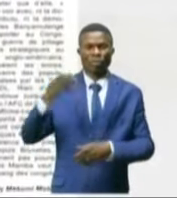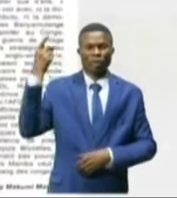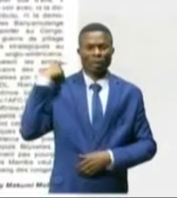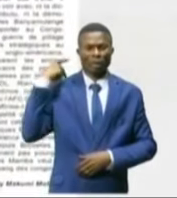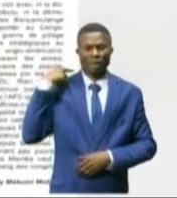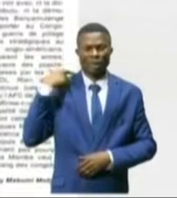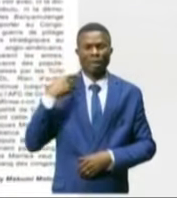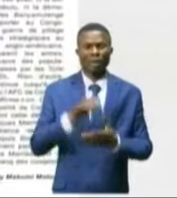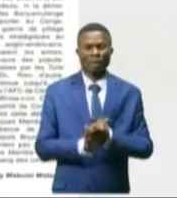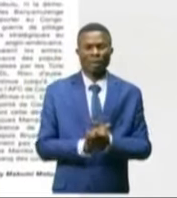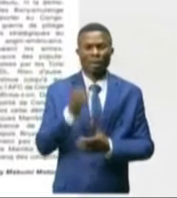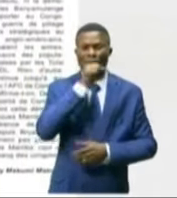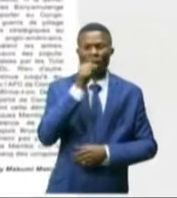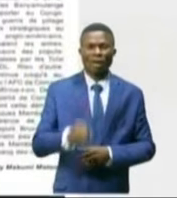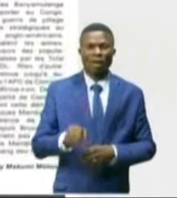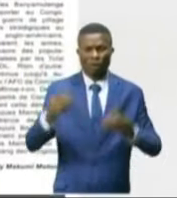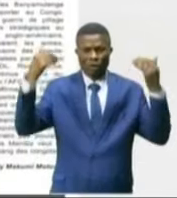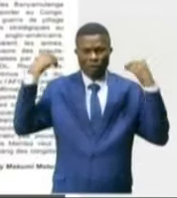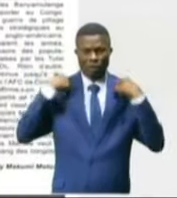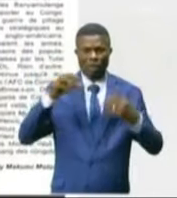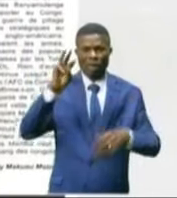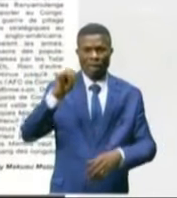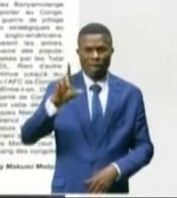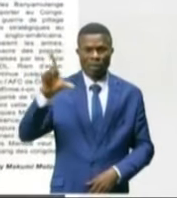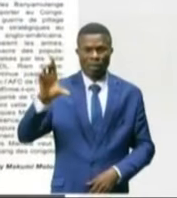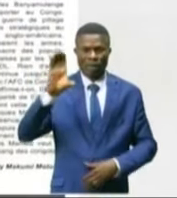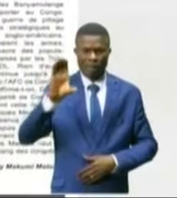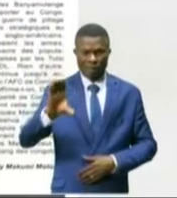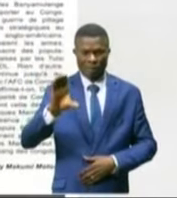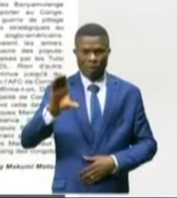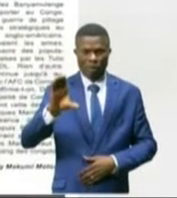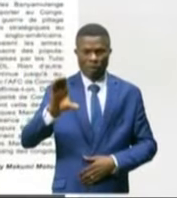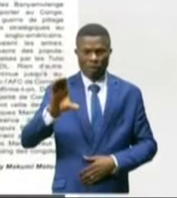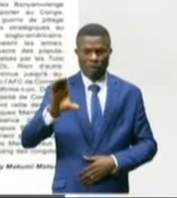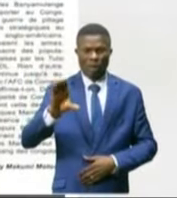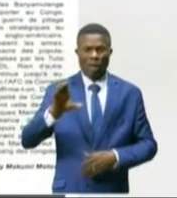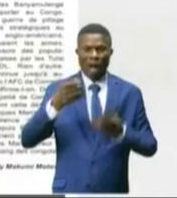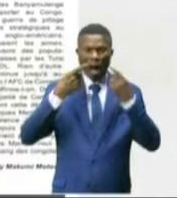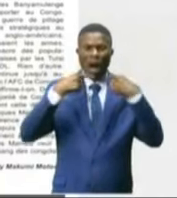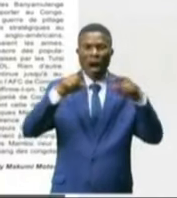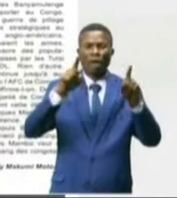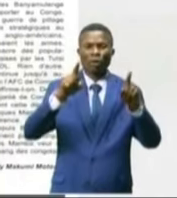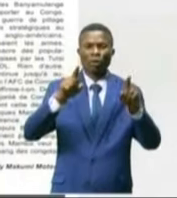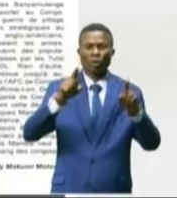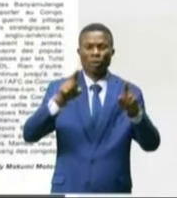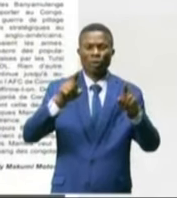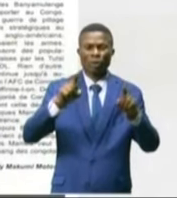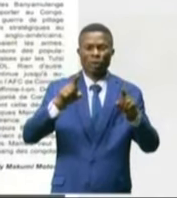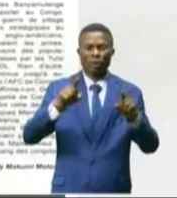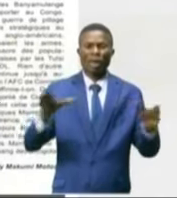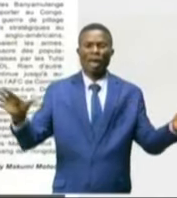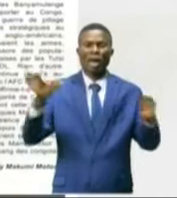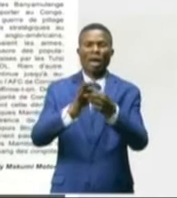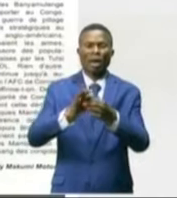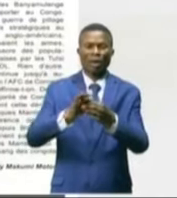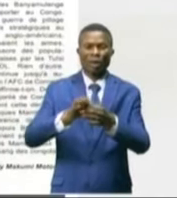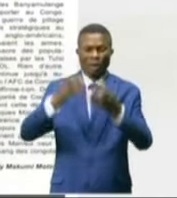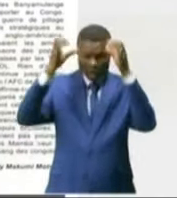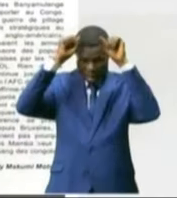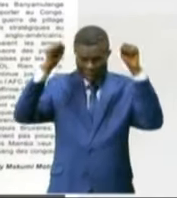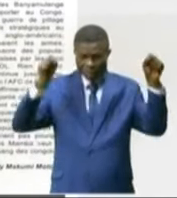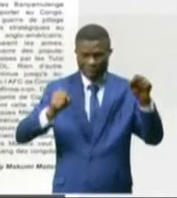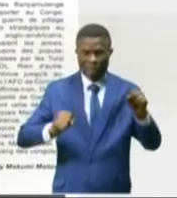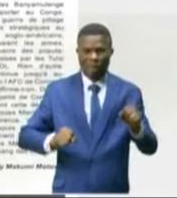le journal, cet ancien cadre du MLC vient de faire officiellement allégeance à Paul Kagame via le groupe